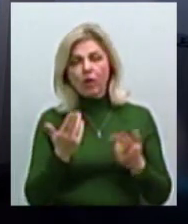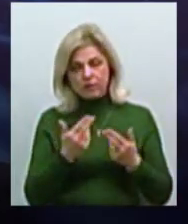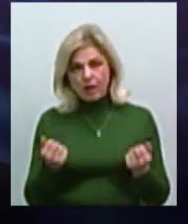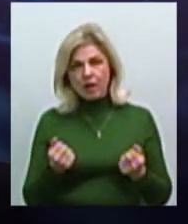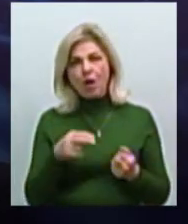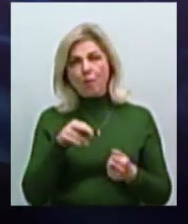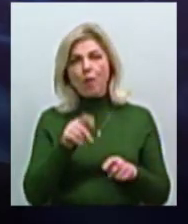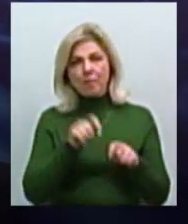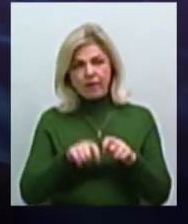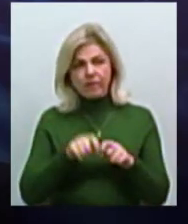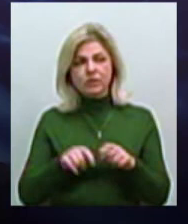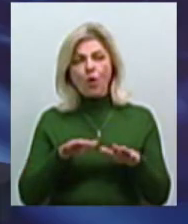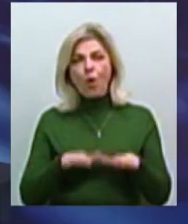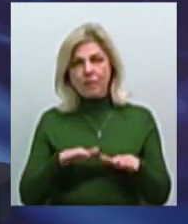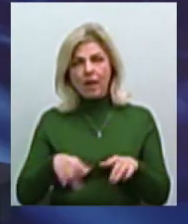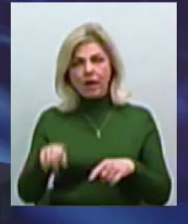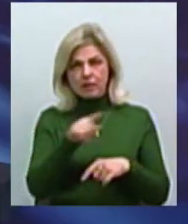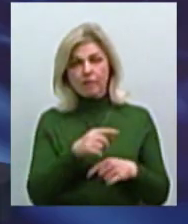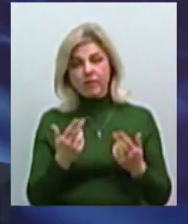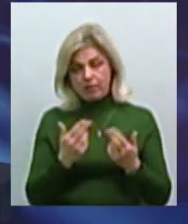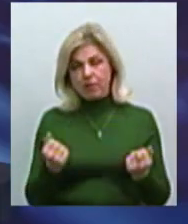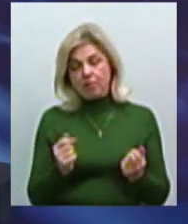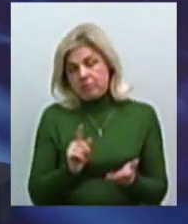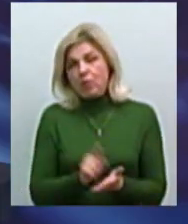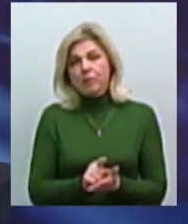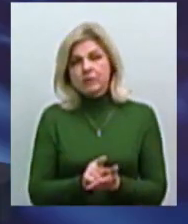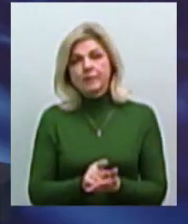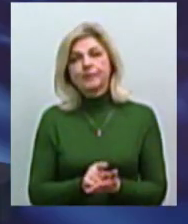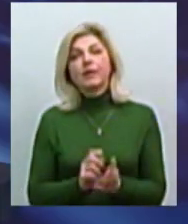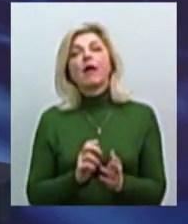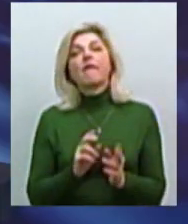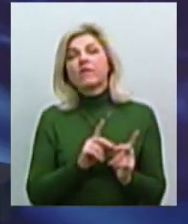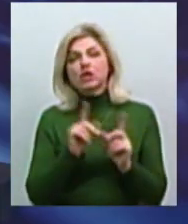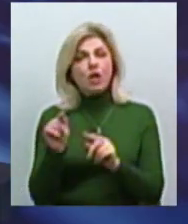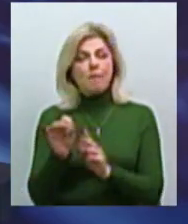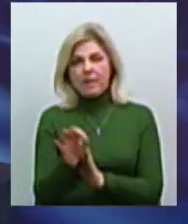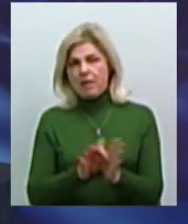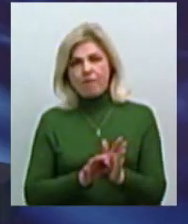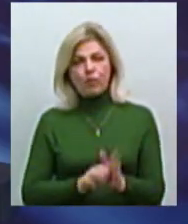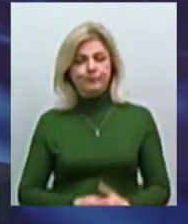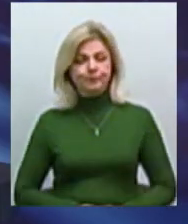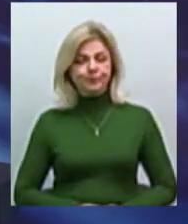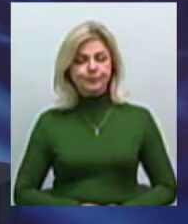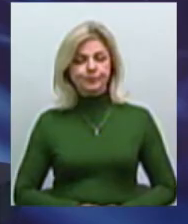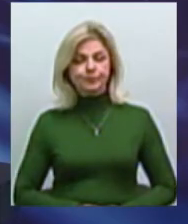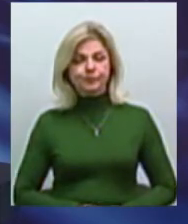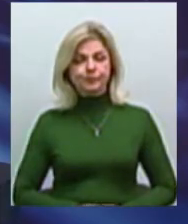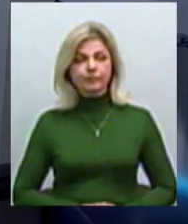По перевірці саме так. Об'єктів? Так, а як же? Виїжджають миттєво. А